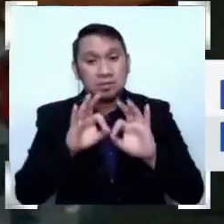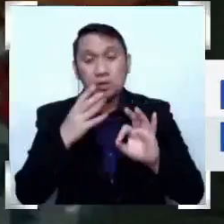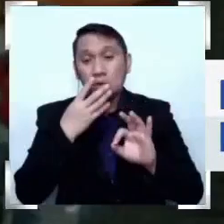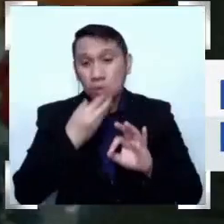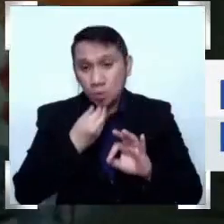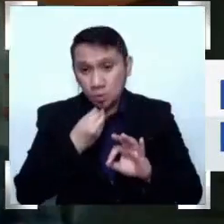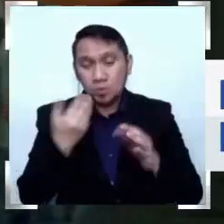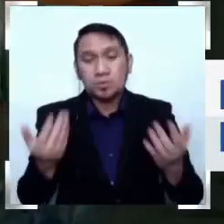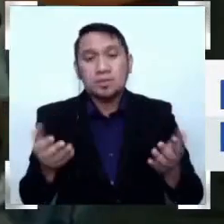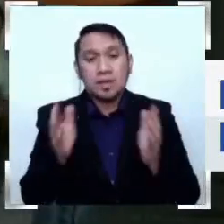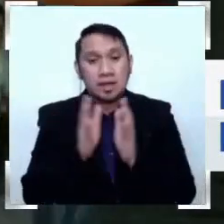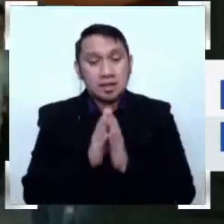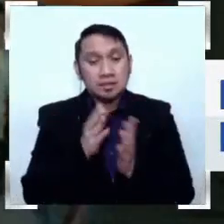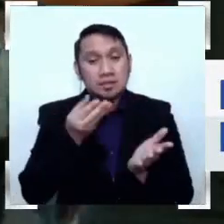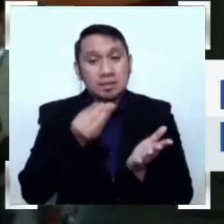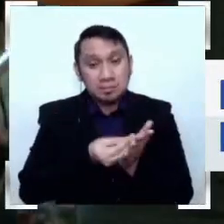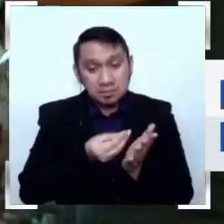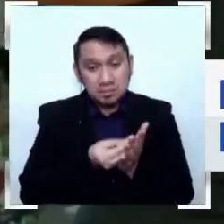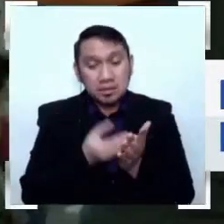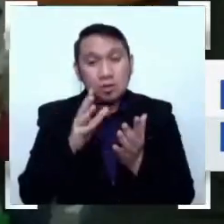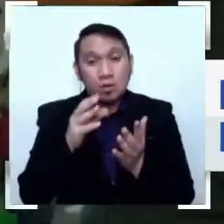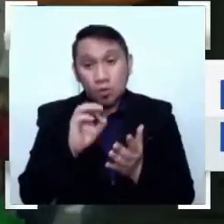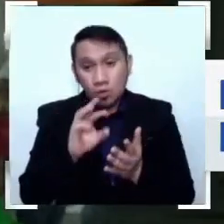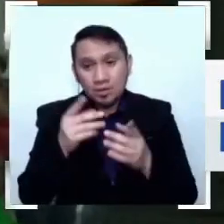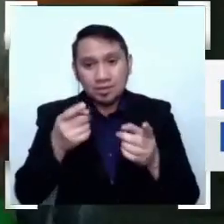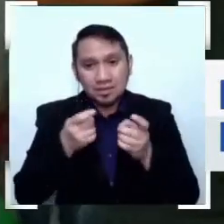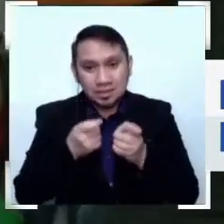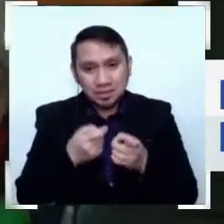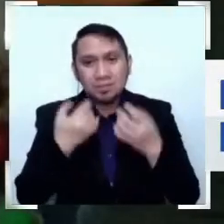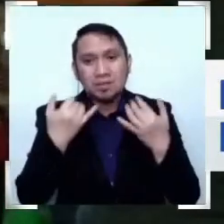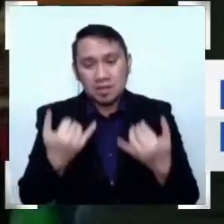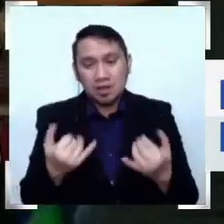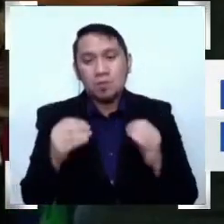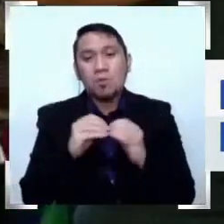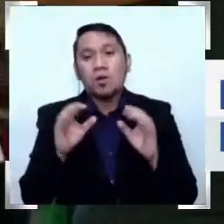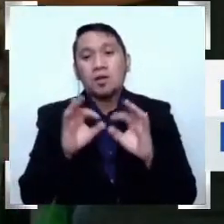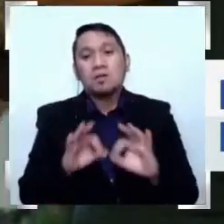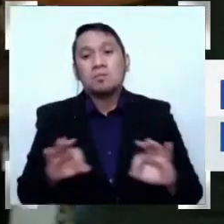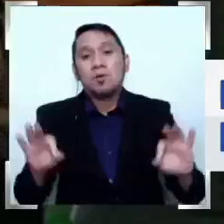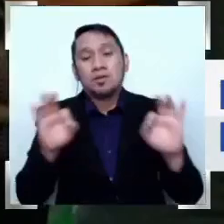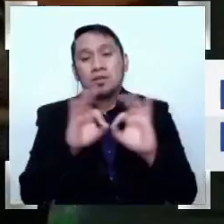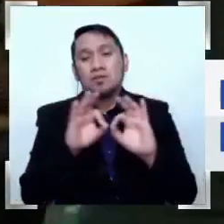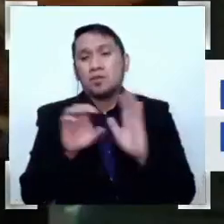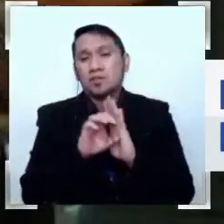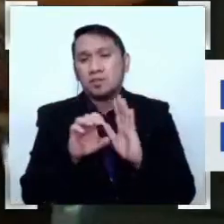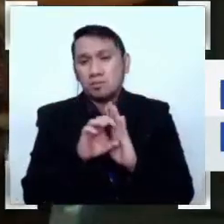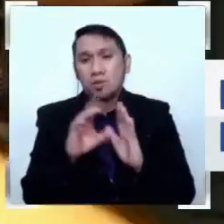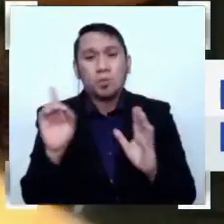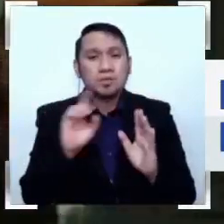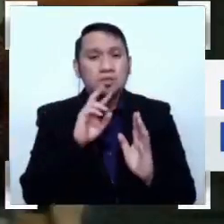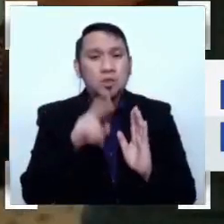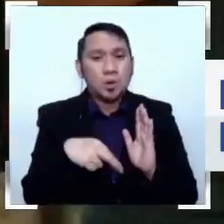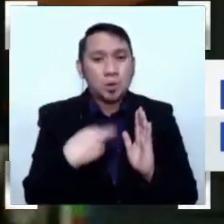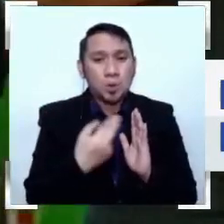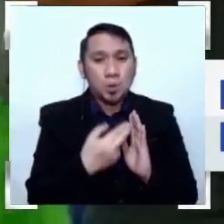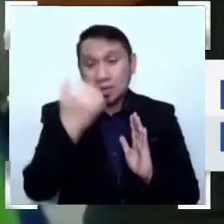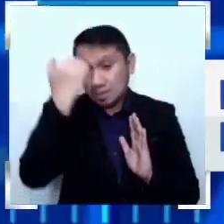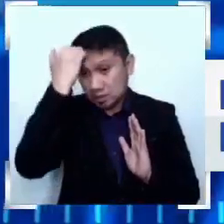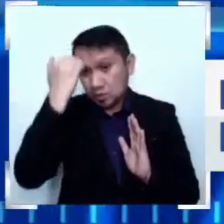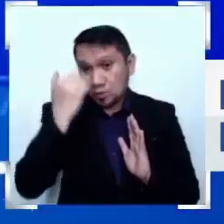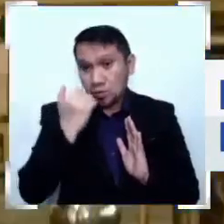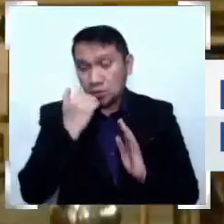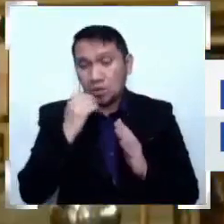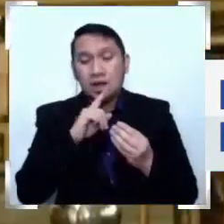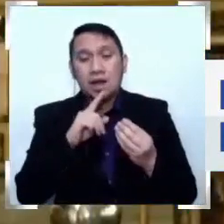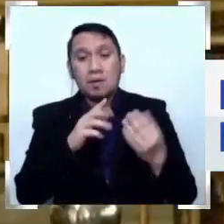ng regalo. May ibang bagay daw na mas mahalagang ibigay para magampanan halimbawa ng mga ninong at ninang ang kanilang obligasyon sa mga